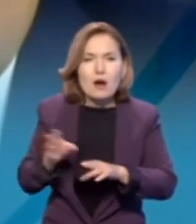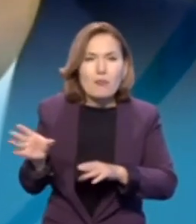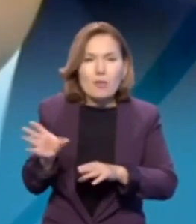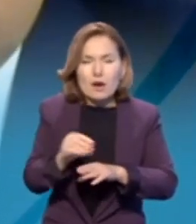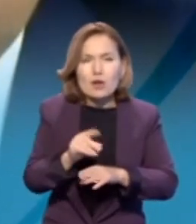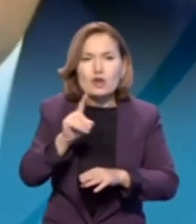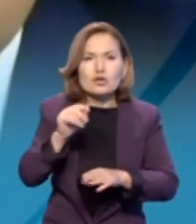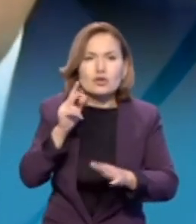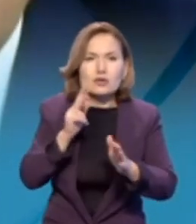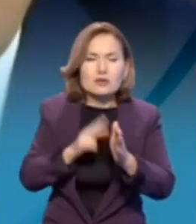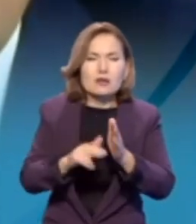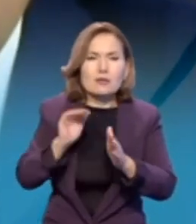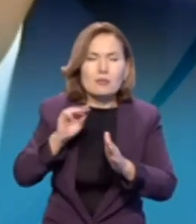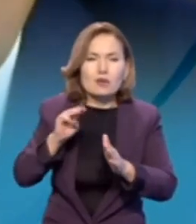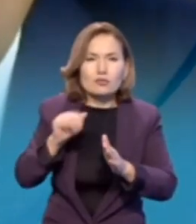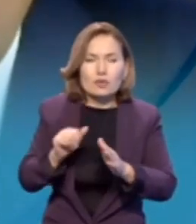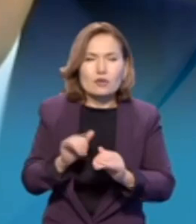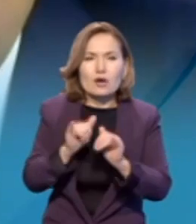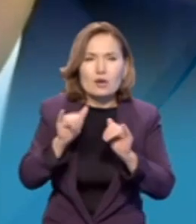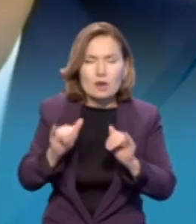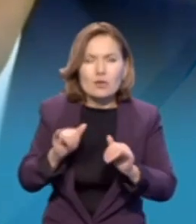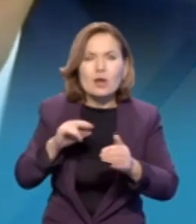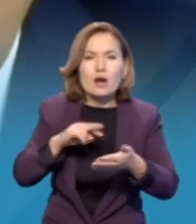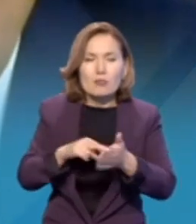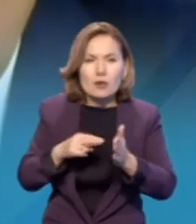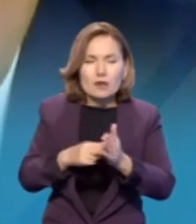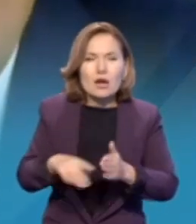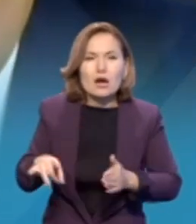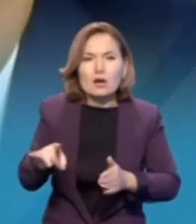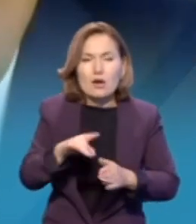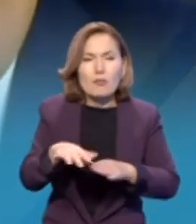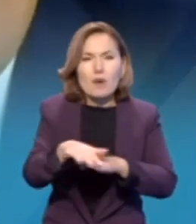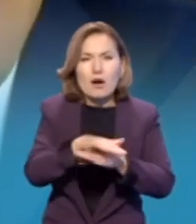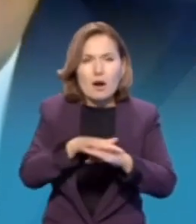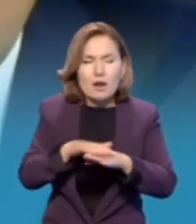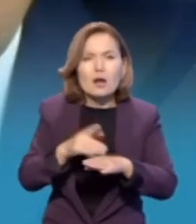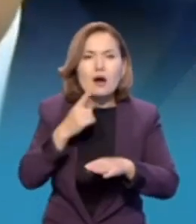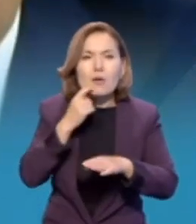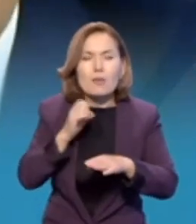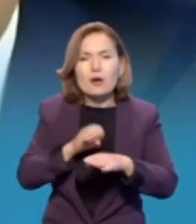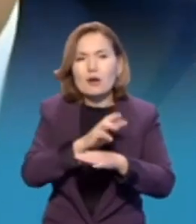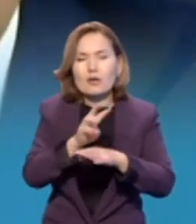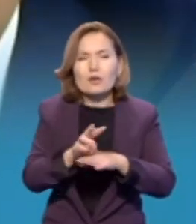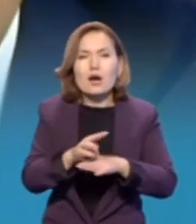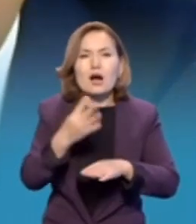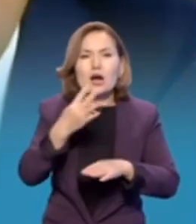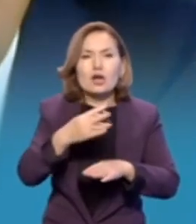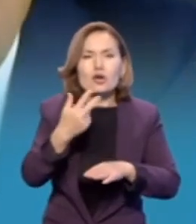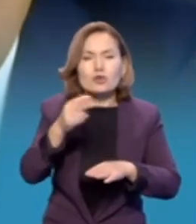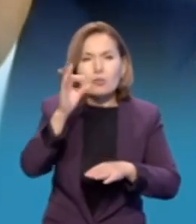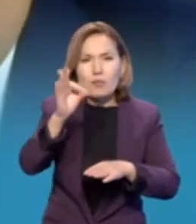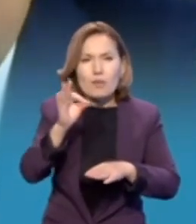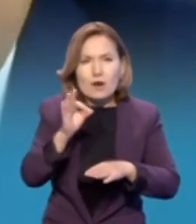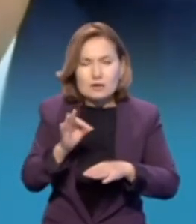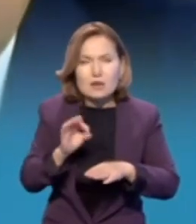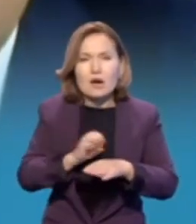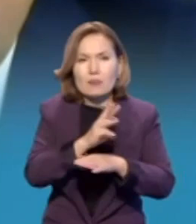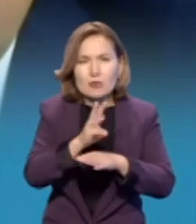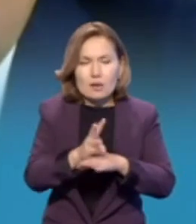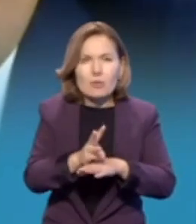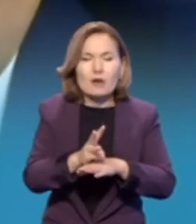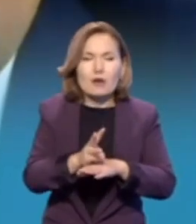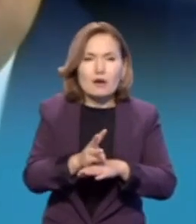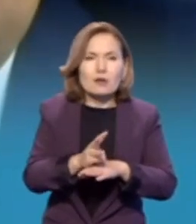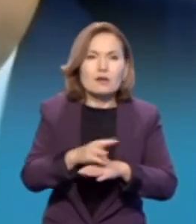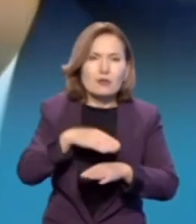көлемі 180 мың тоннаға дейін болады. Бұл республикаға халқының тұтынысының 40-43% деңгейінде деп отырмыз. Біздің